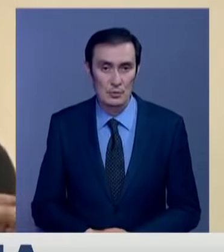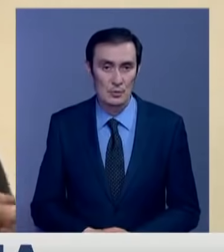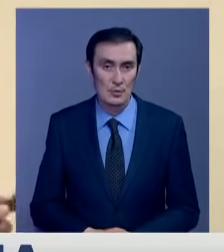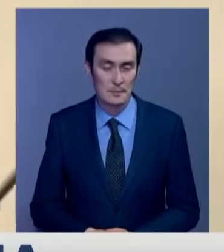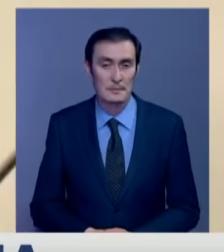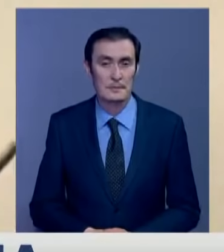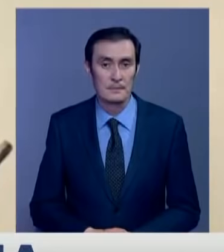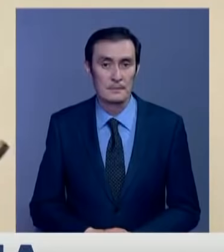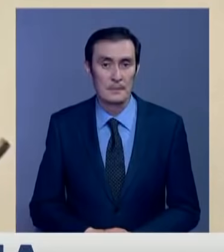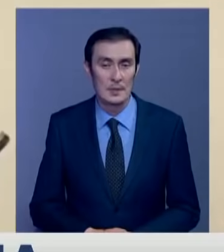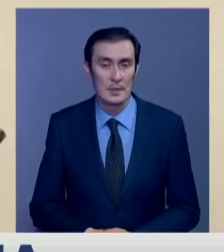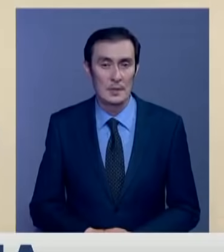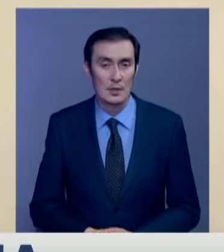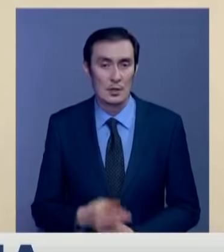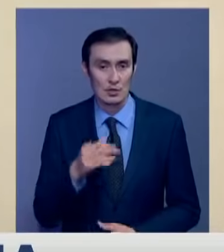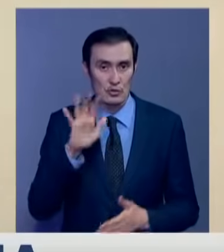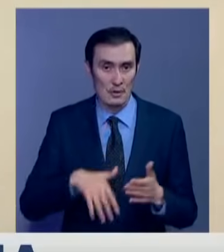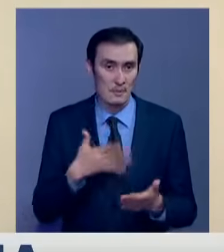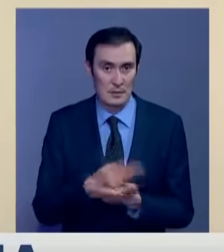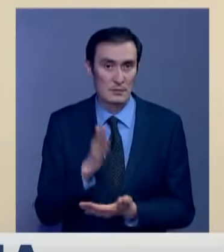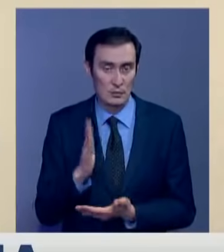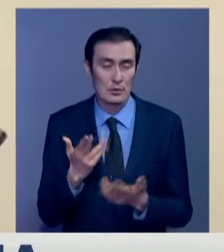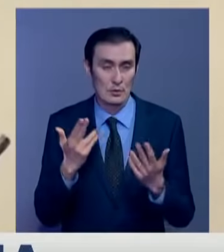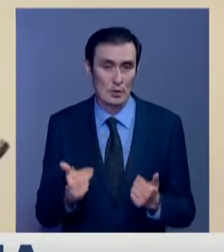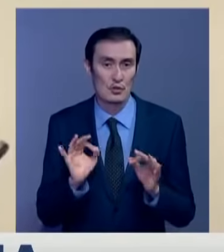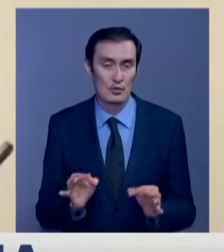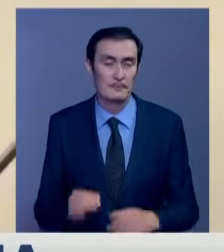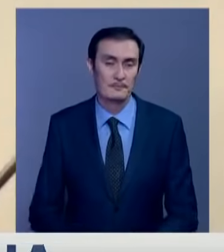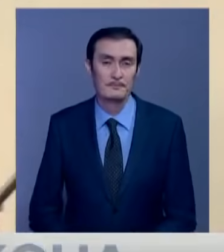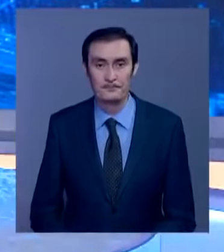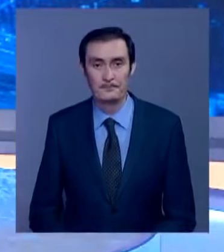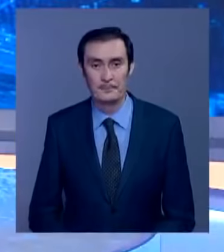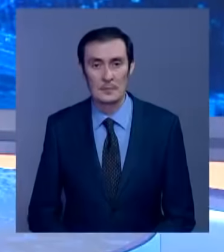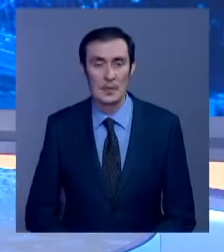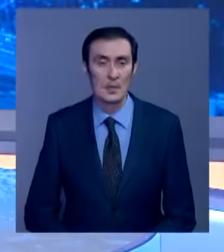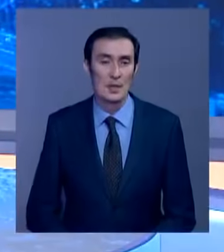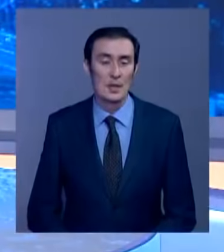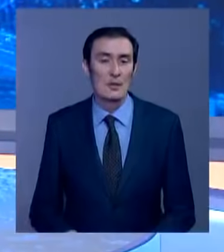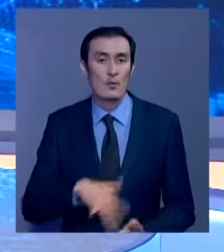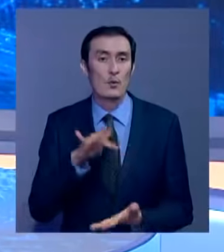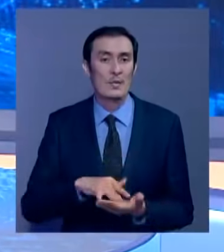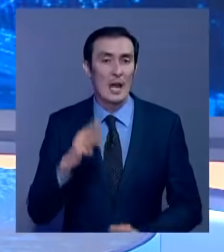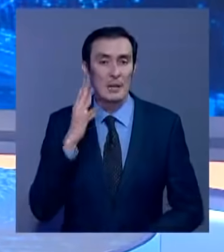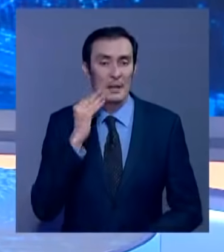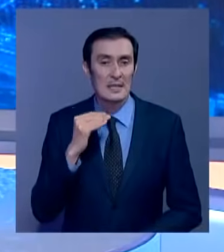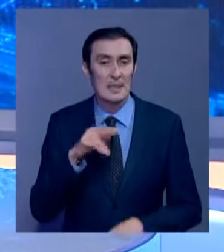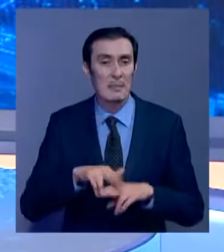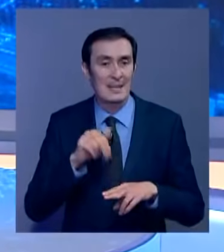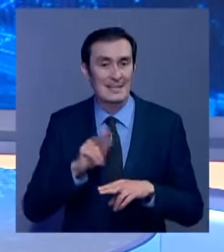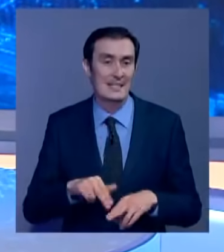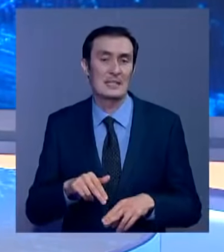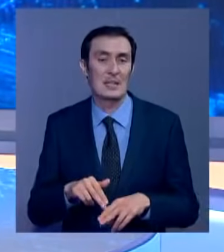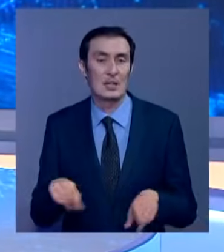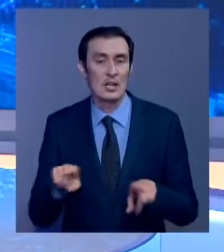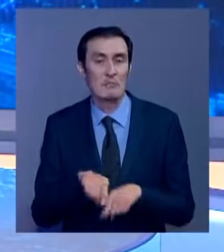Конечно. И в Алматы оперативники,